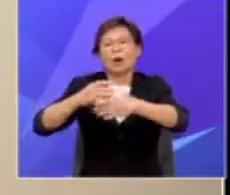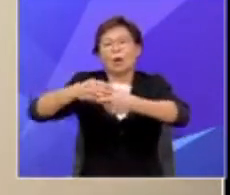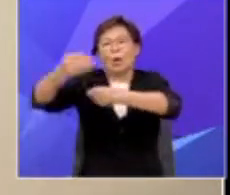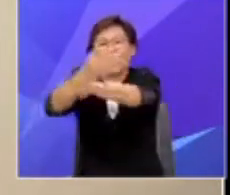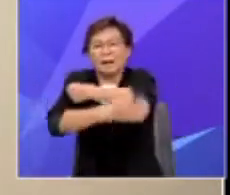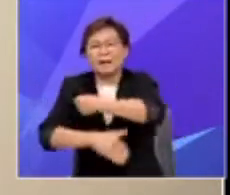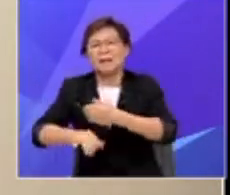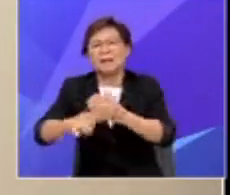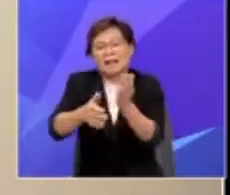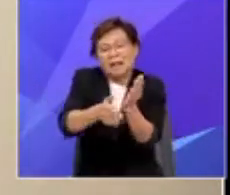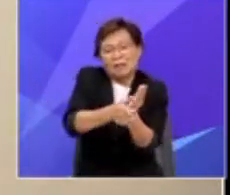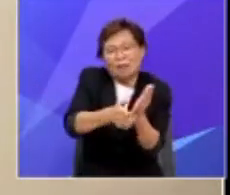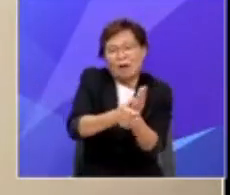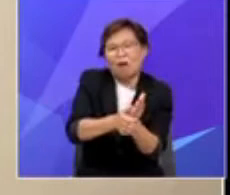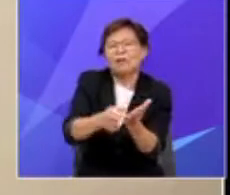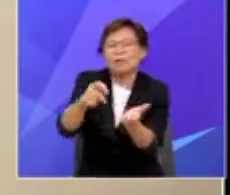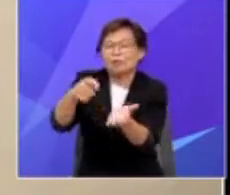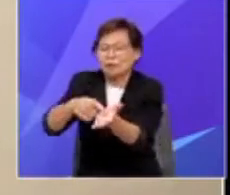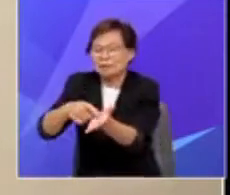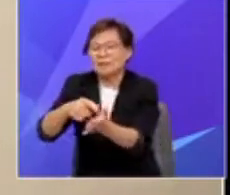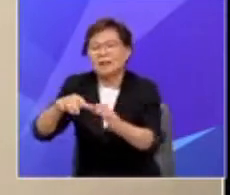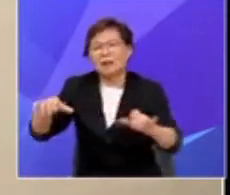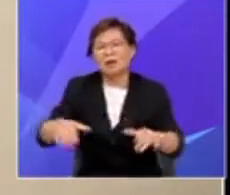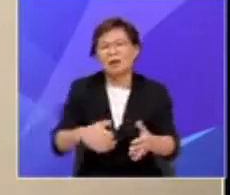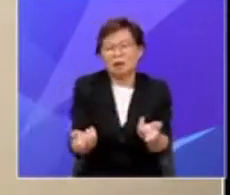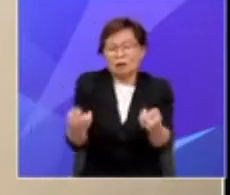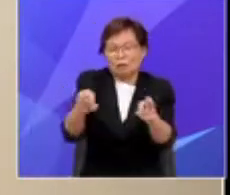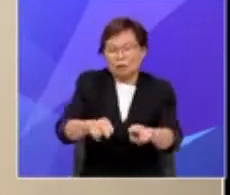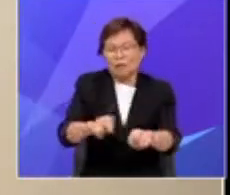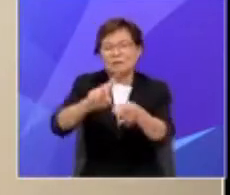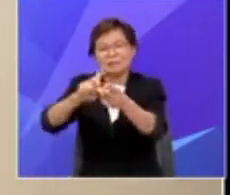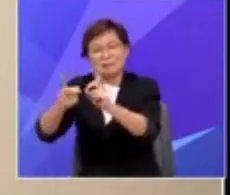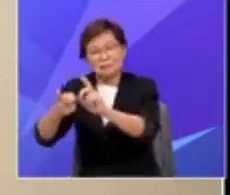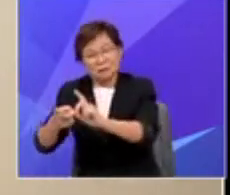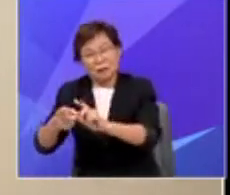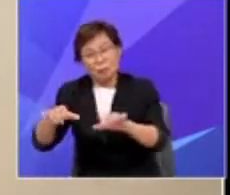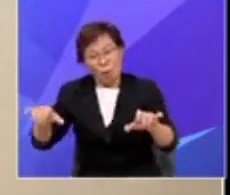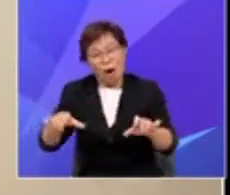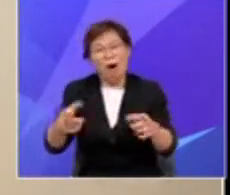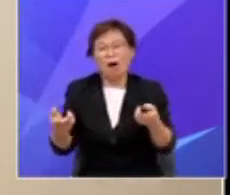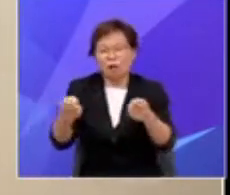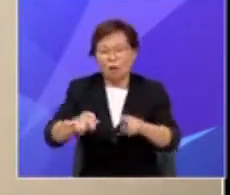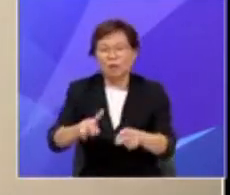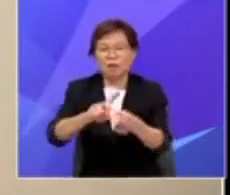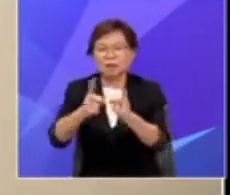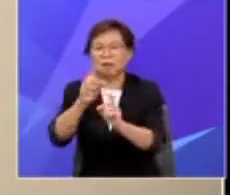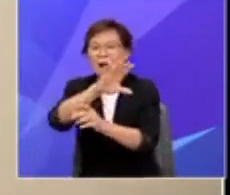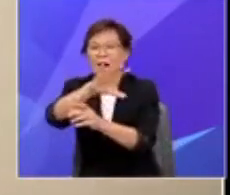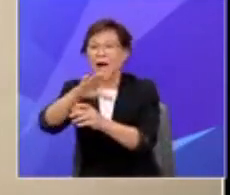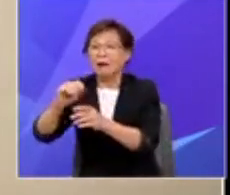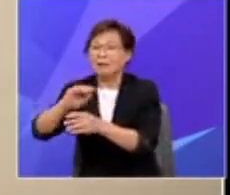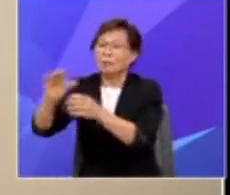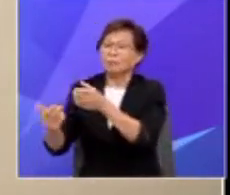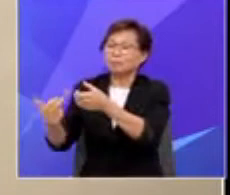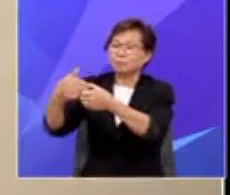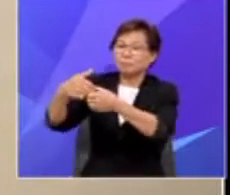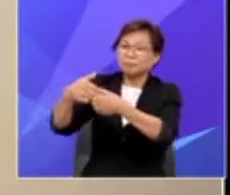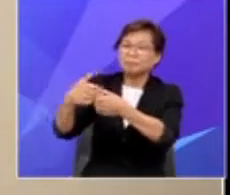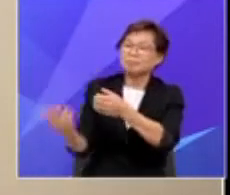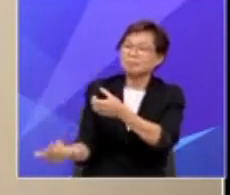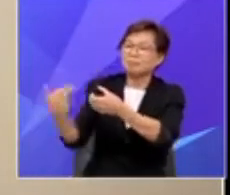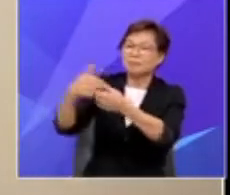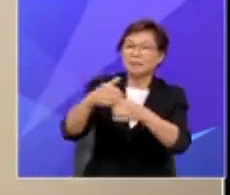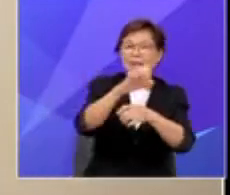e-invoice emisi dan pelaksanaan kontrak jika ataupun termasuk juga penggunaan